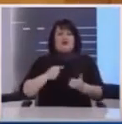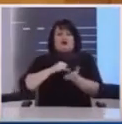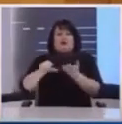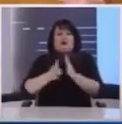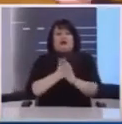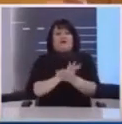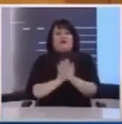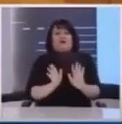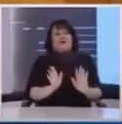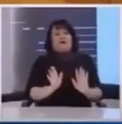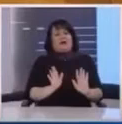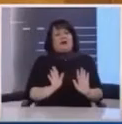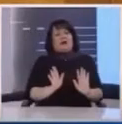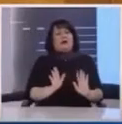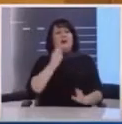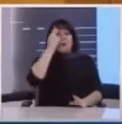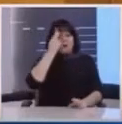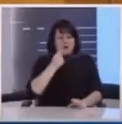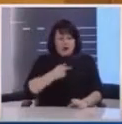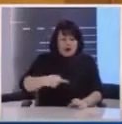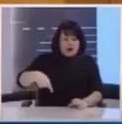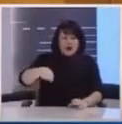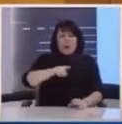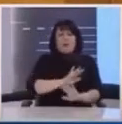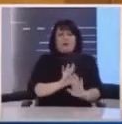για όλους και τον κύριο Κουρουπλή.